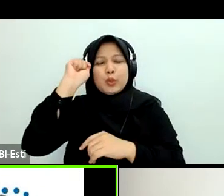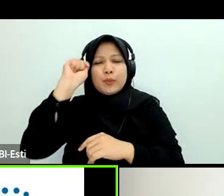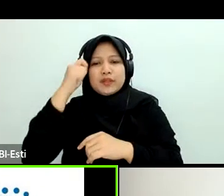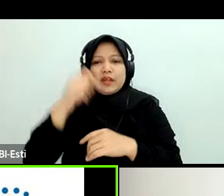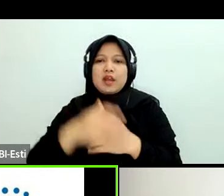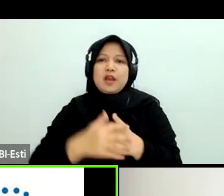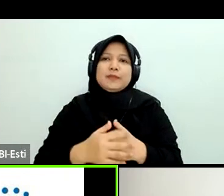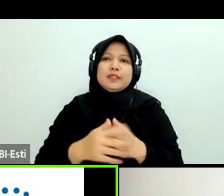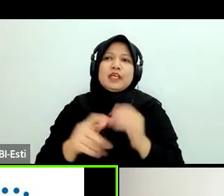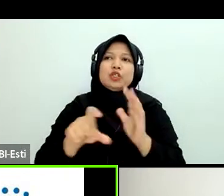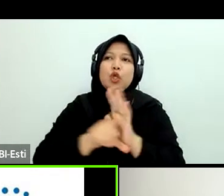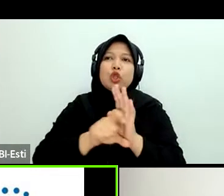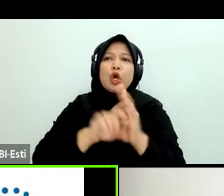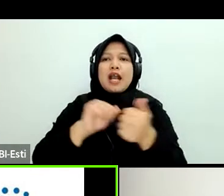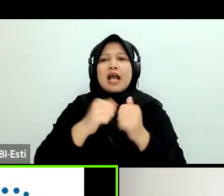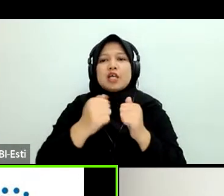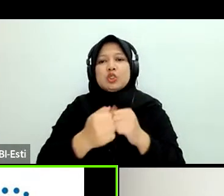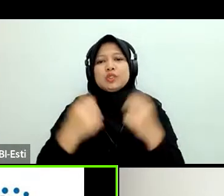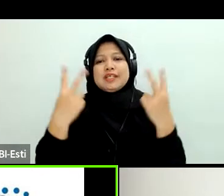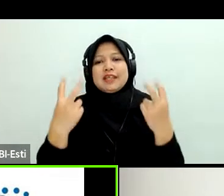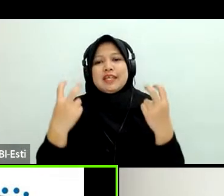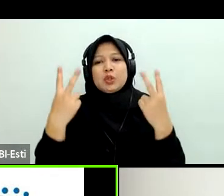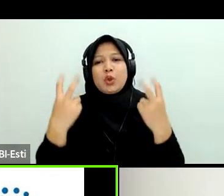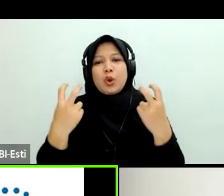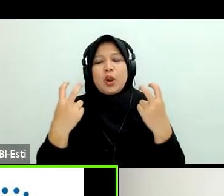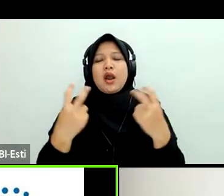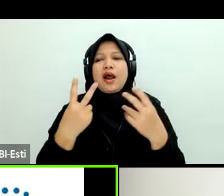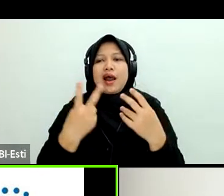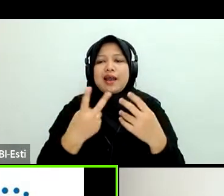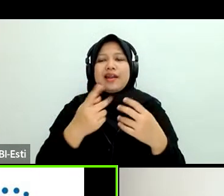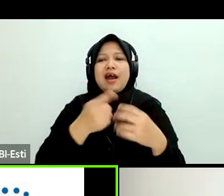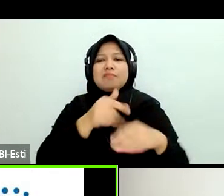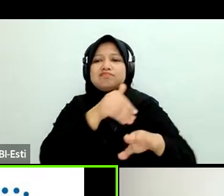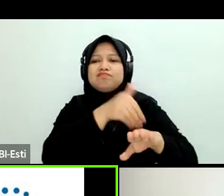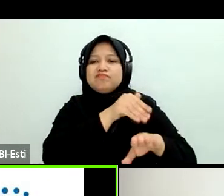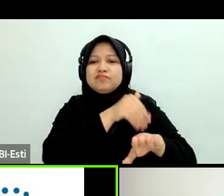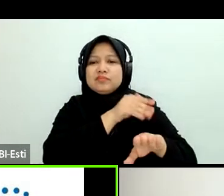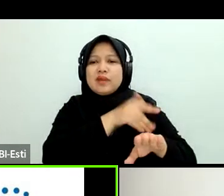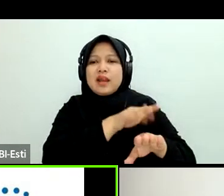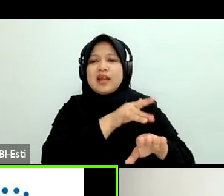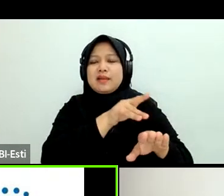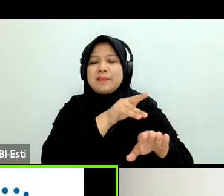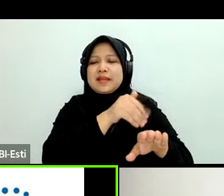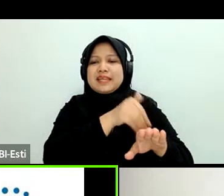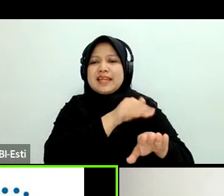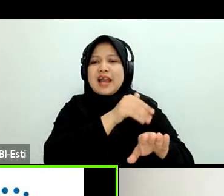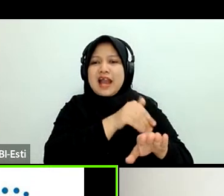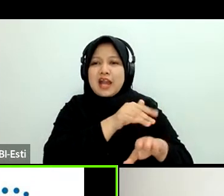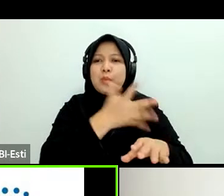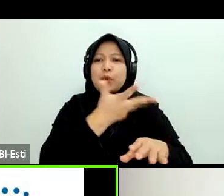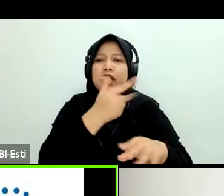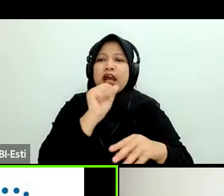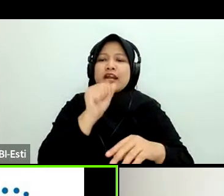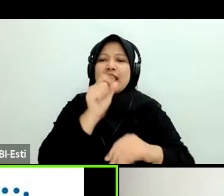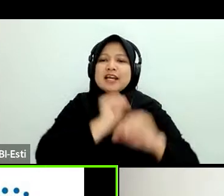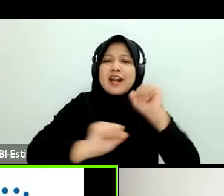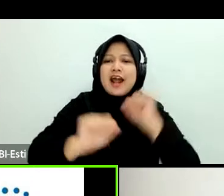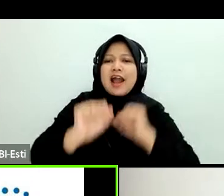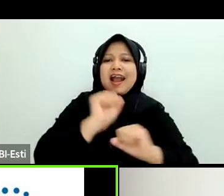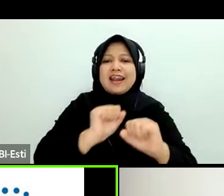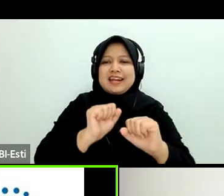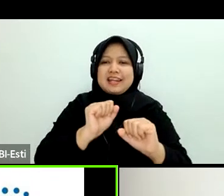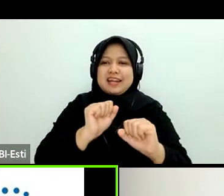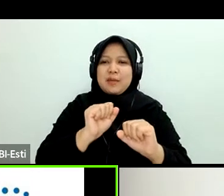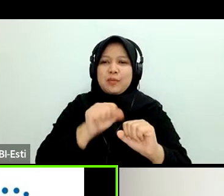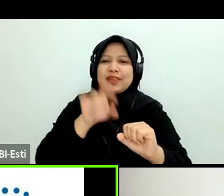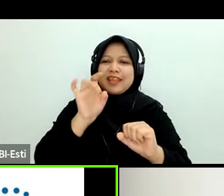tiktok misalnya kata yang ada gerakan-gerakan joget ditumis ditekan perlu dimaknai lagi jadi menurut saya